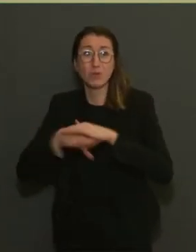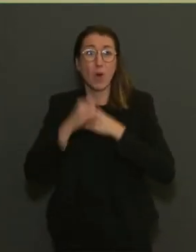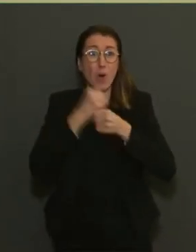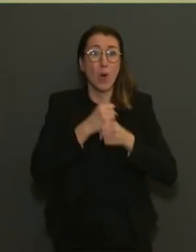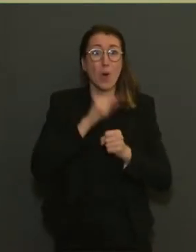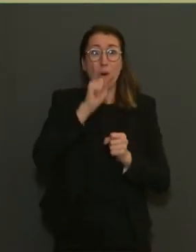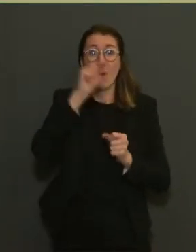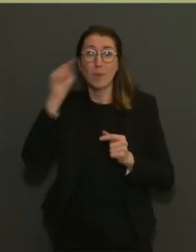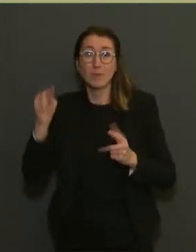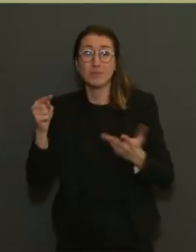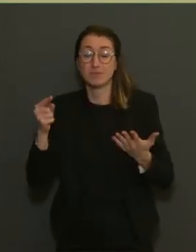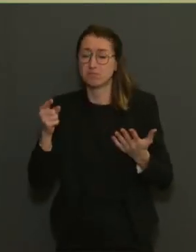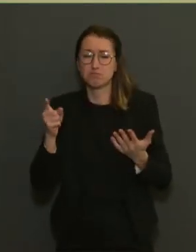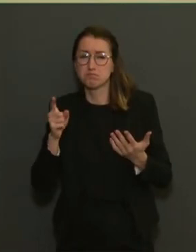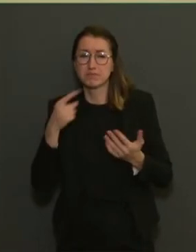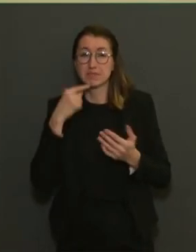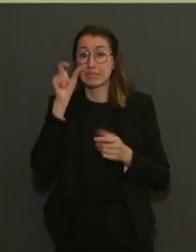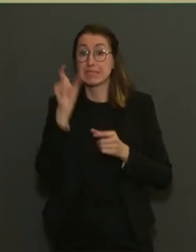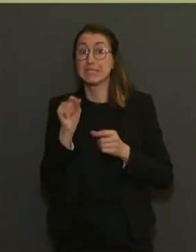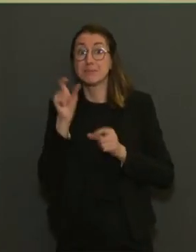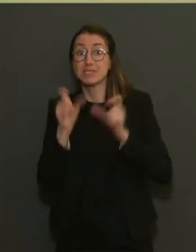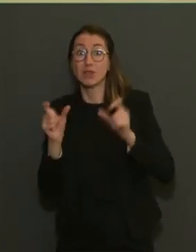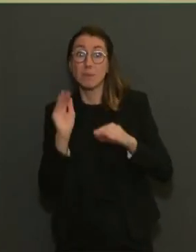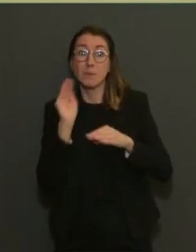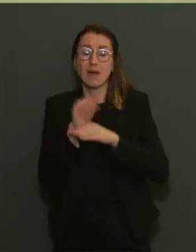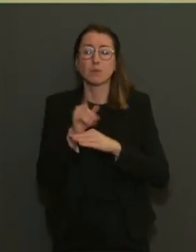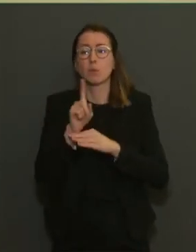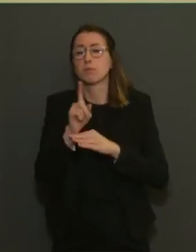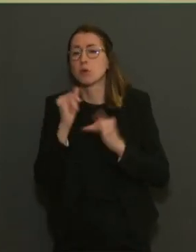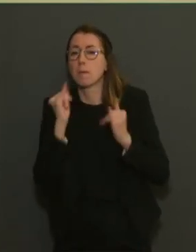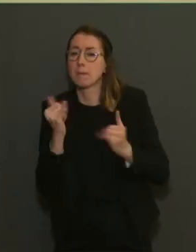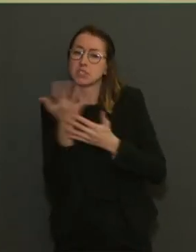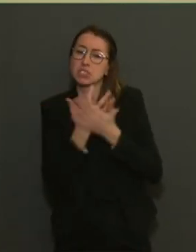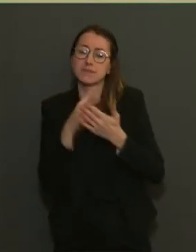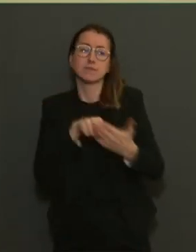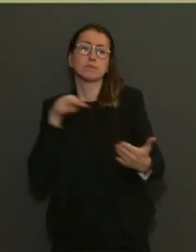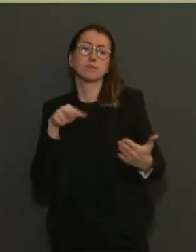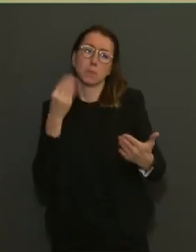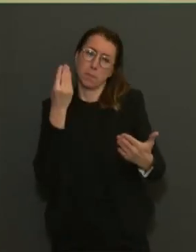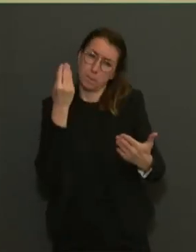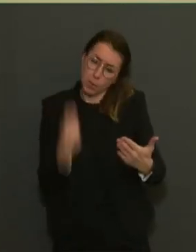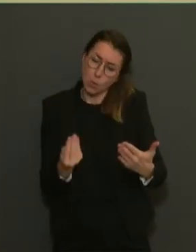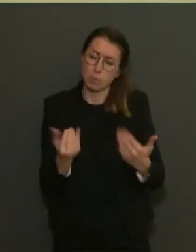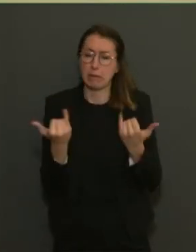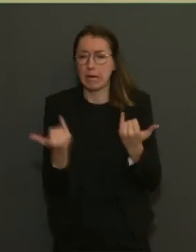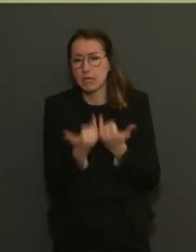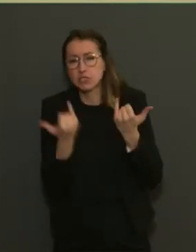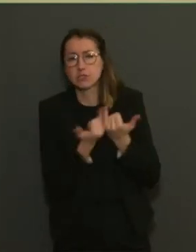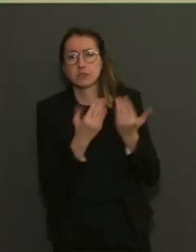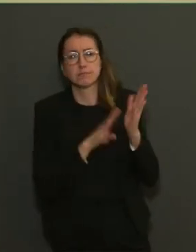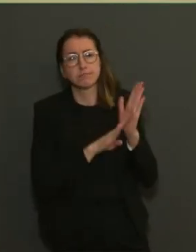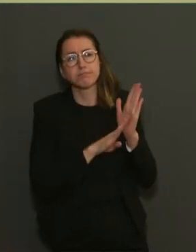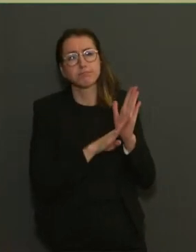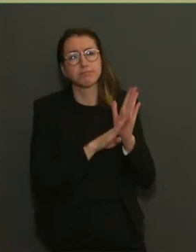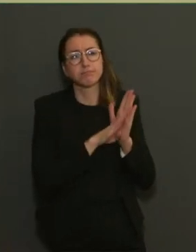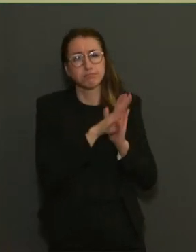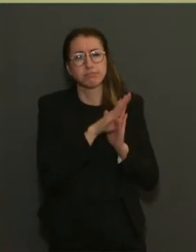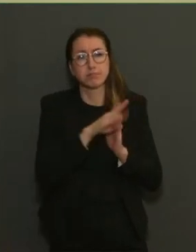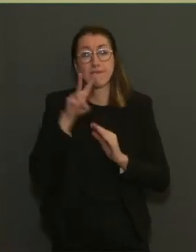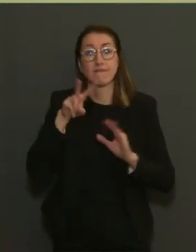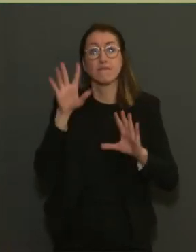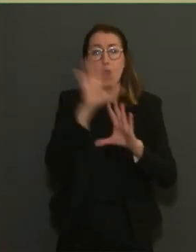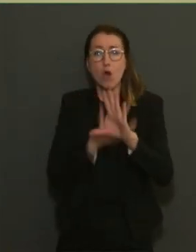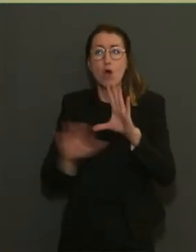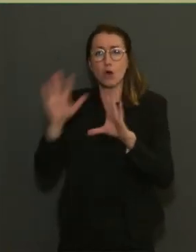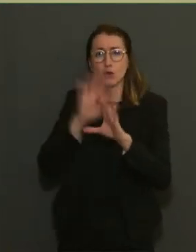reste peu important, même s'il est en légère augmentation. En Flandre, il est passé de 3,4 à